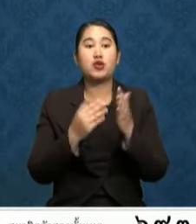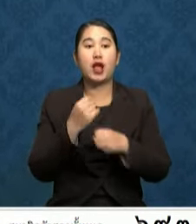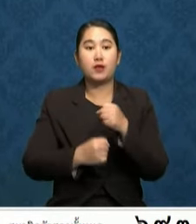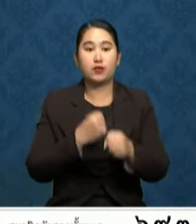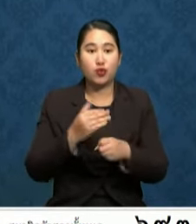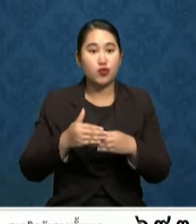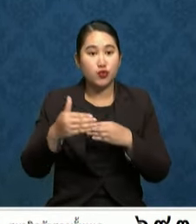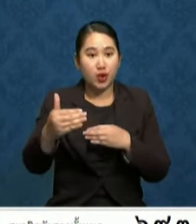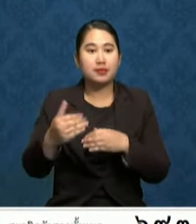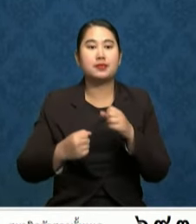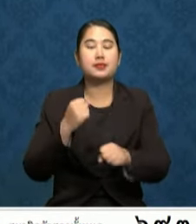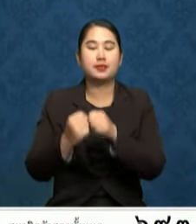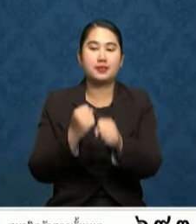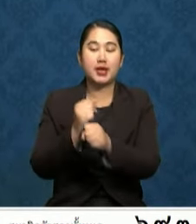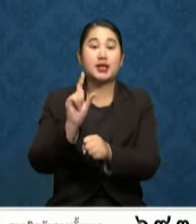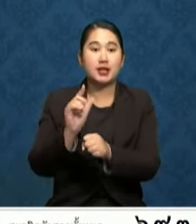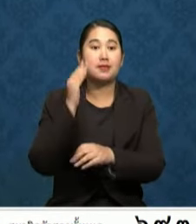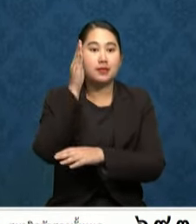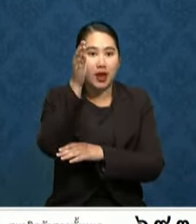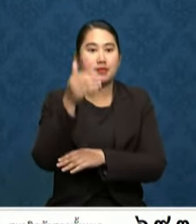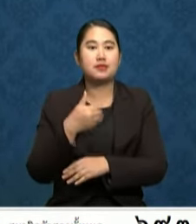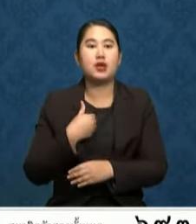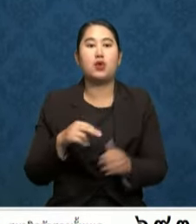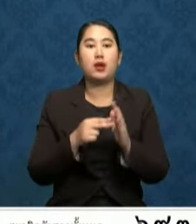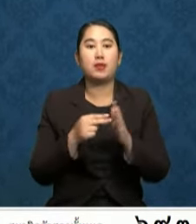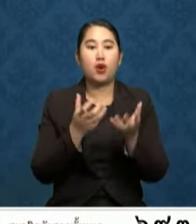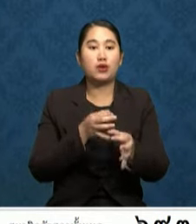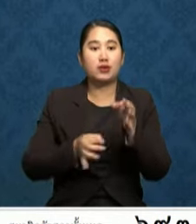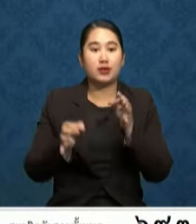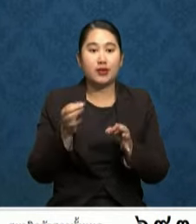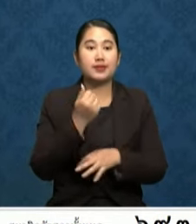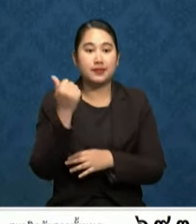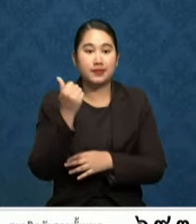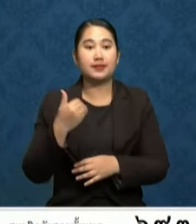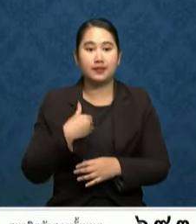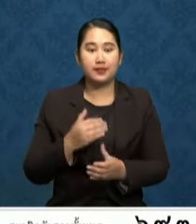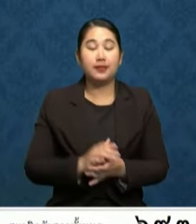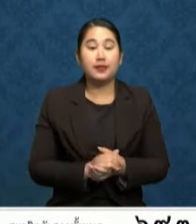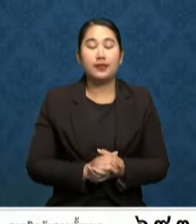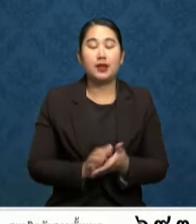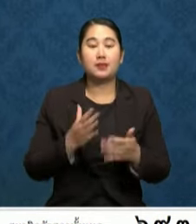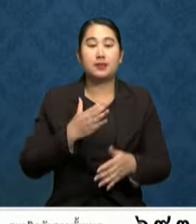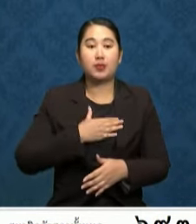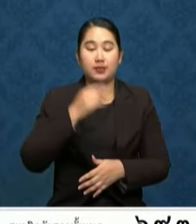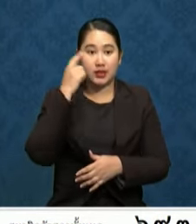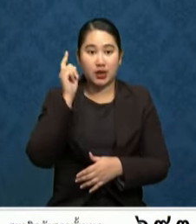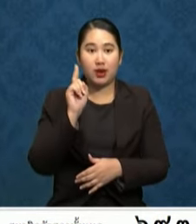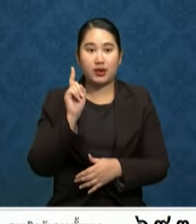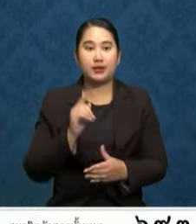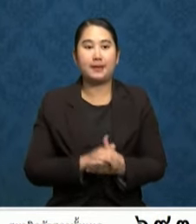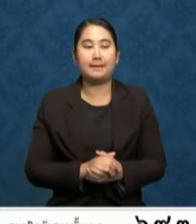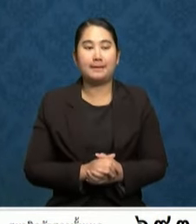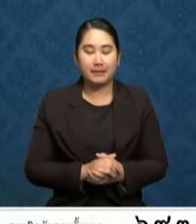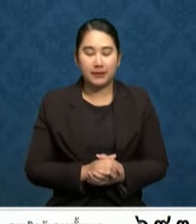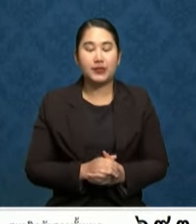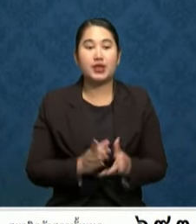ไขอยู่บ้างอย่างน้อยก็ 20ปีบวกลบก่อนที่จะถูกทดแทนด้วย New Productionแพตฟอร์มดังนั้นผมคิดว่าของเก่าเนี่ยนะครับ